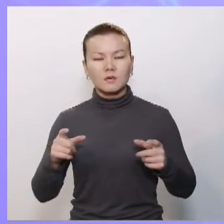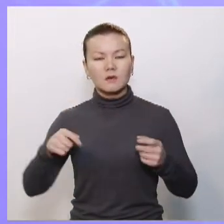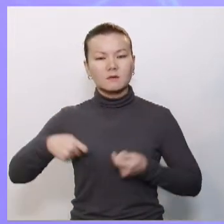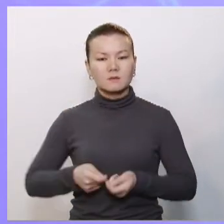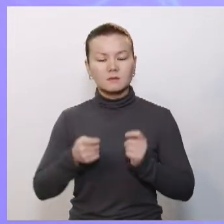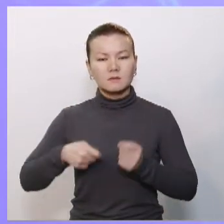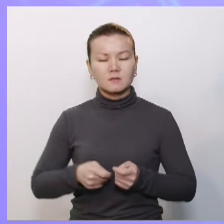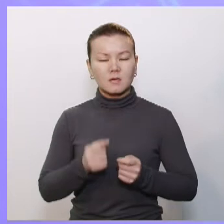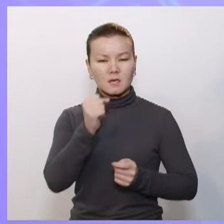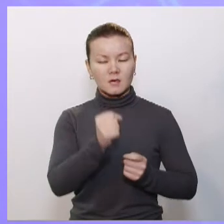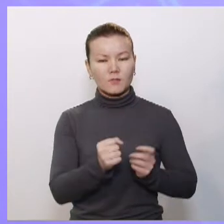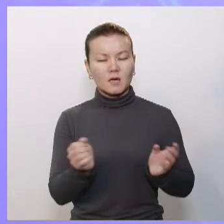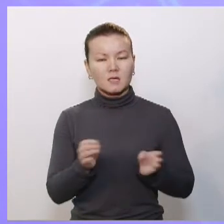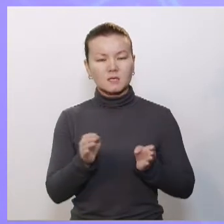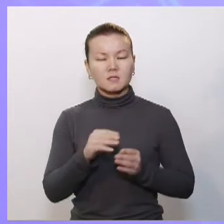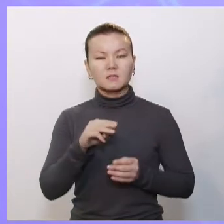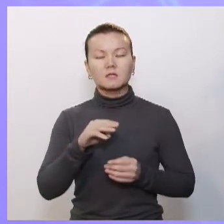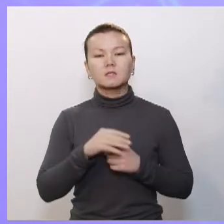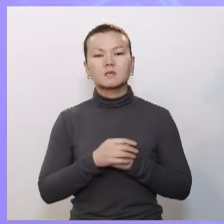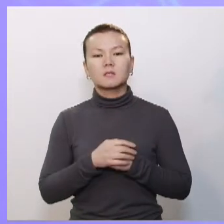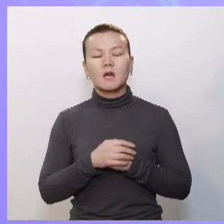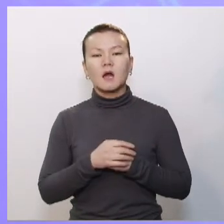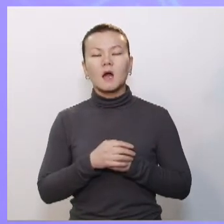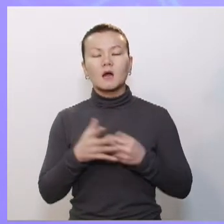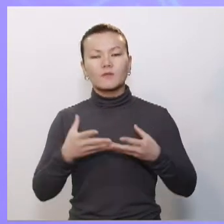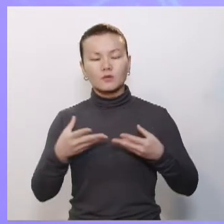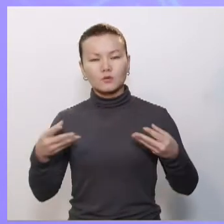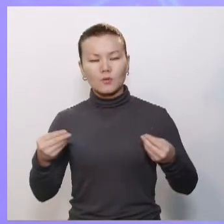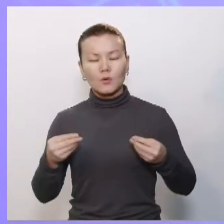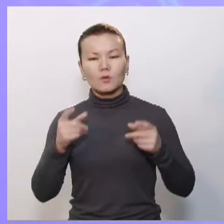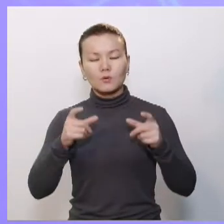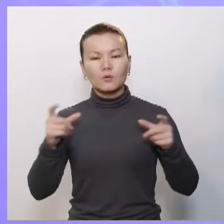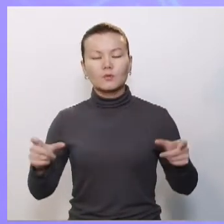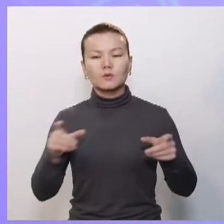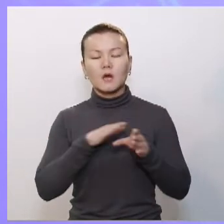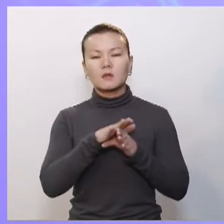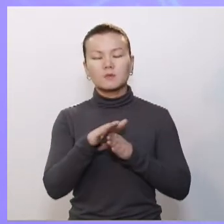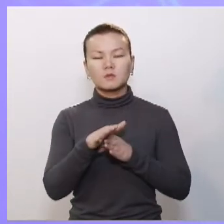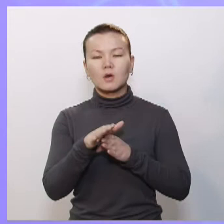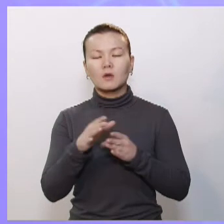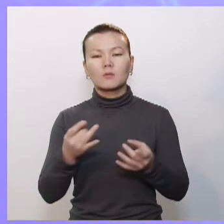Жазында кыргыз эли Ноорус майрамын майрамдайт.